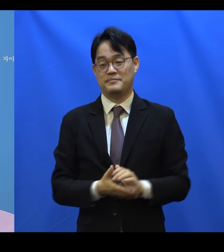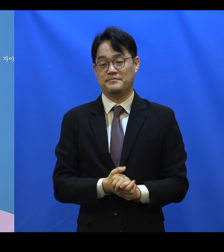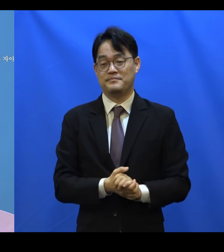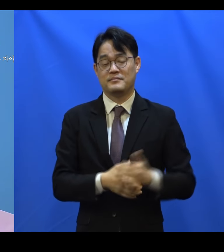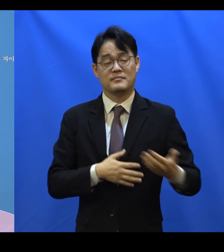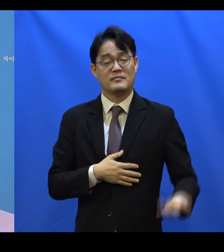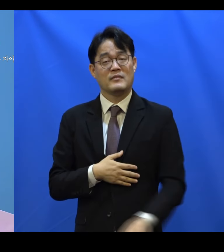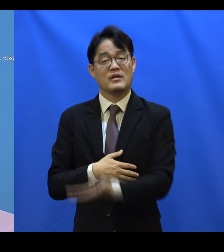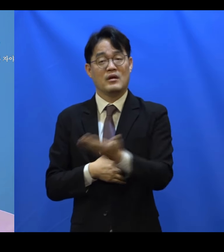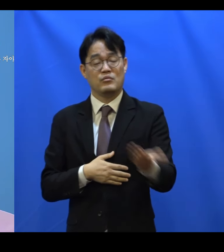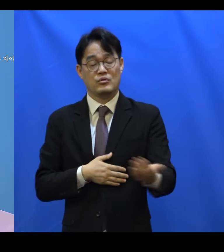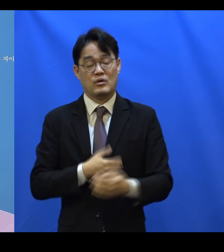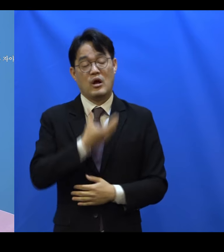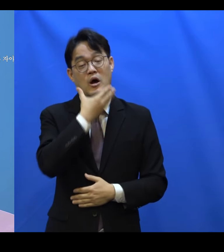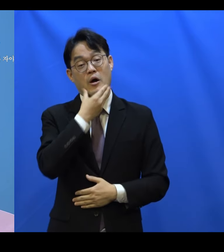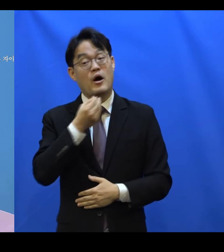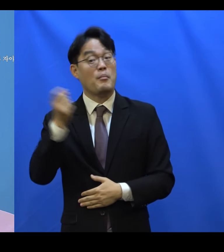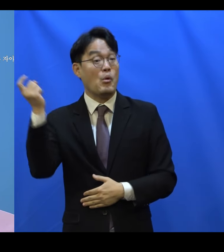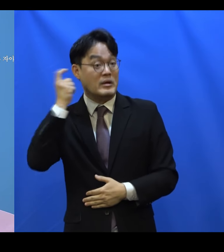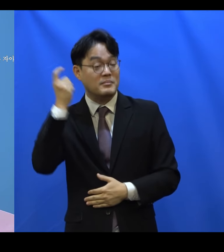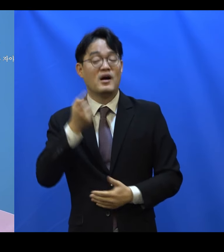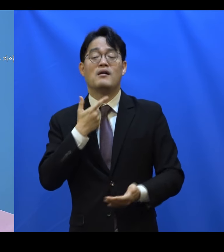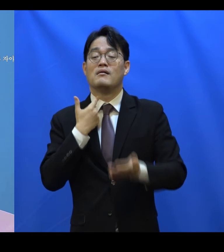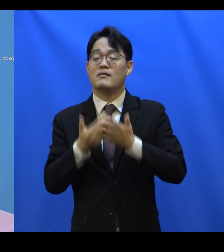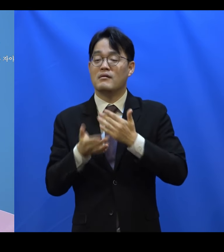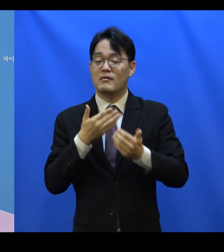흘러넘치고 누리는 것으로 바뀌어요.